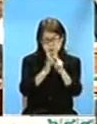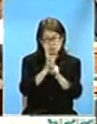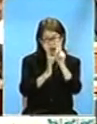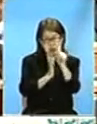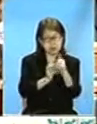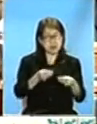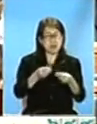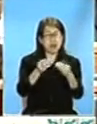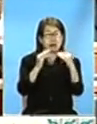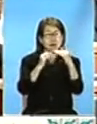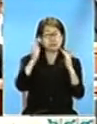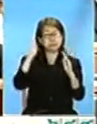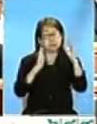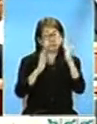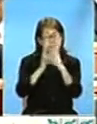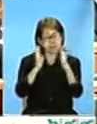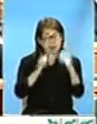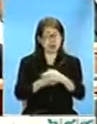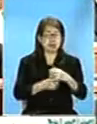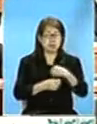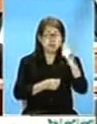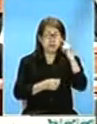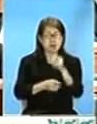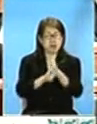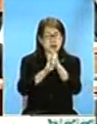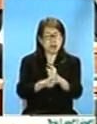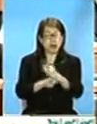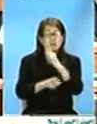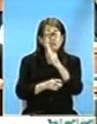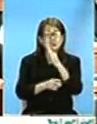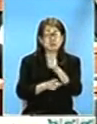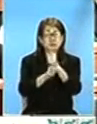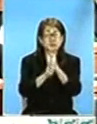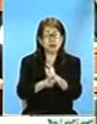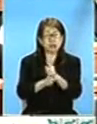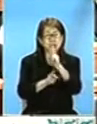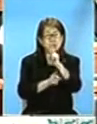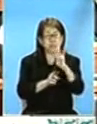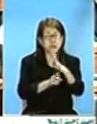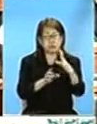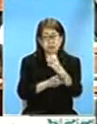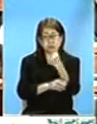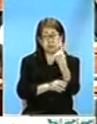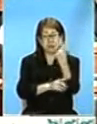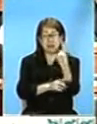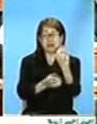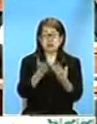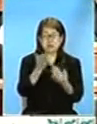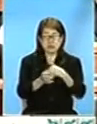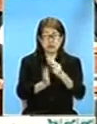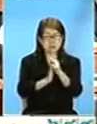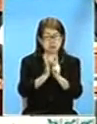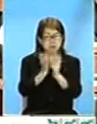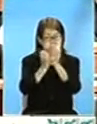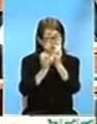เชื่อต่อครับท่านประธานว่าจะเป็นระบบเดียวถึงแม้ว่าอาจจะมีข้อบกพร่องแต่เป็นระบบเดียวที่จะแก้ไขปัญหาความ